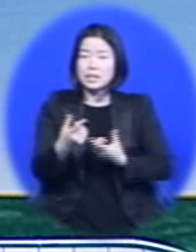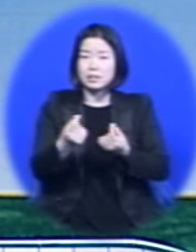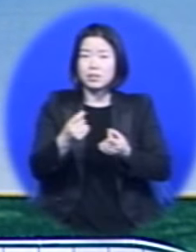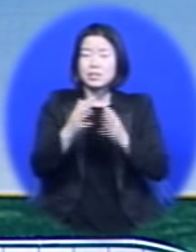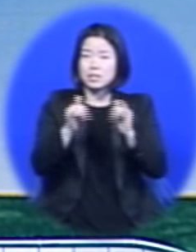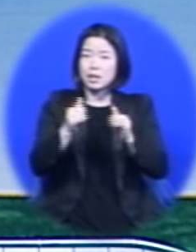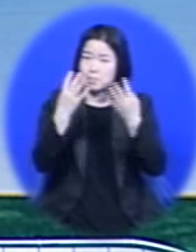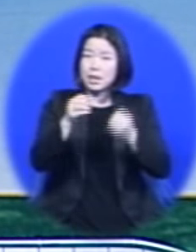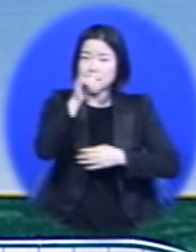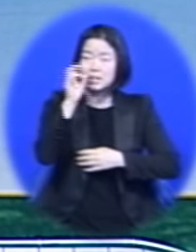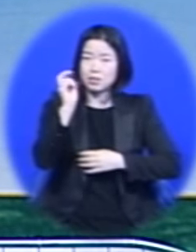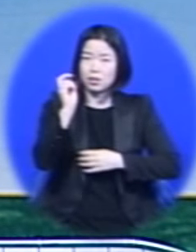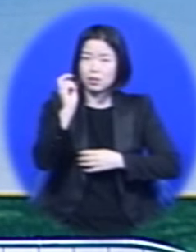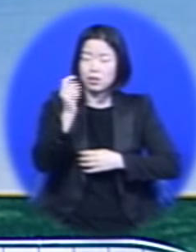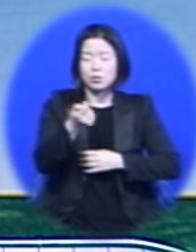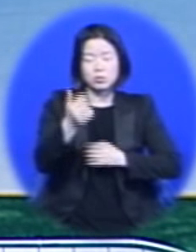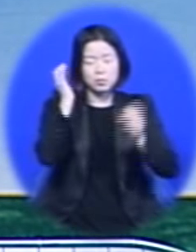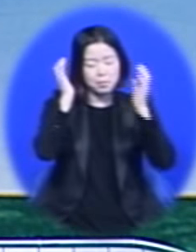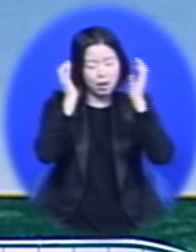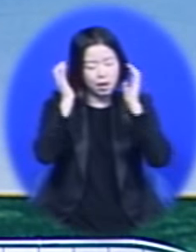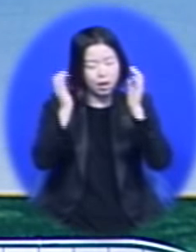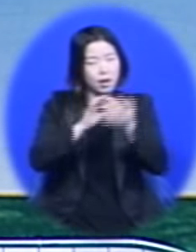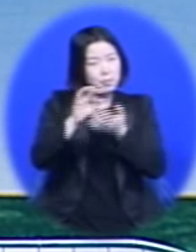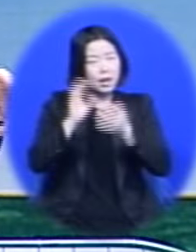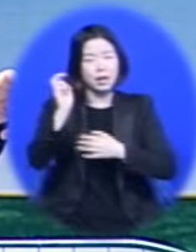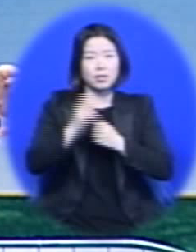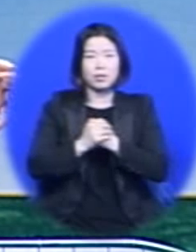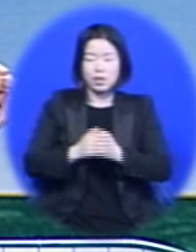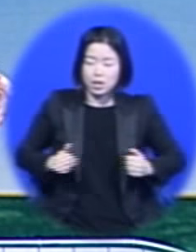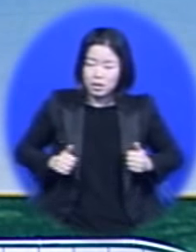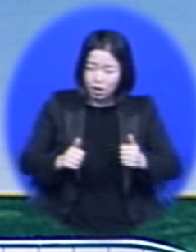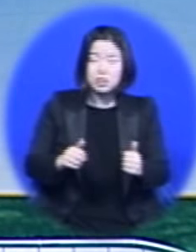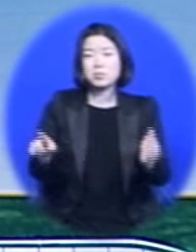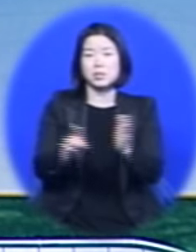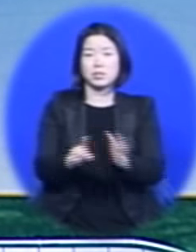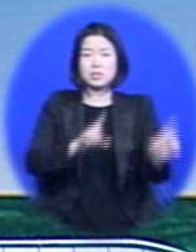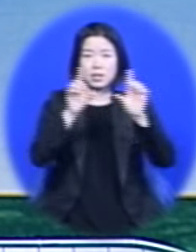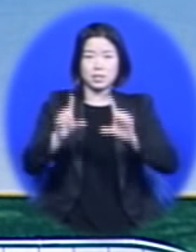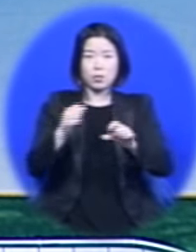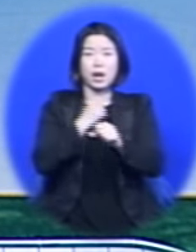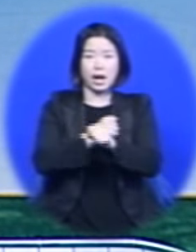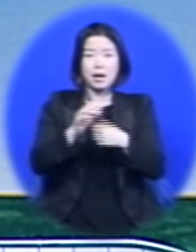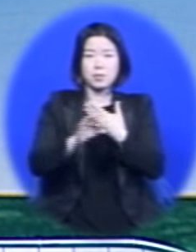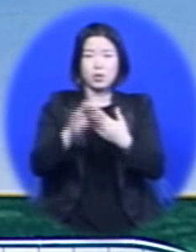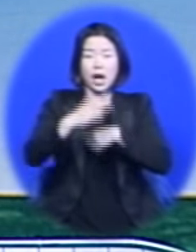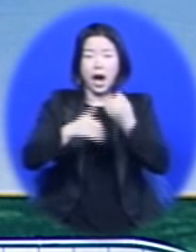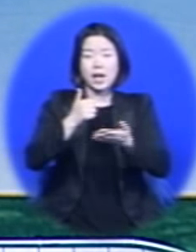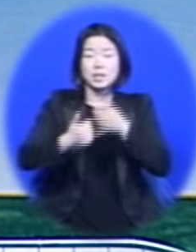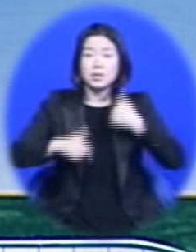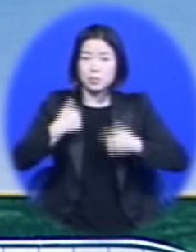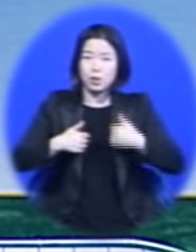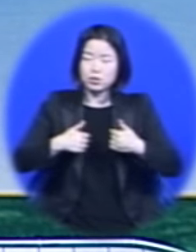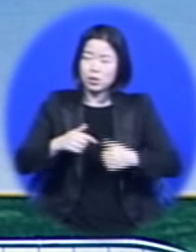많으실 것이고 좀 혼란스러우실 겁니다. 열심히 신앙생활하면 하나님이 기뻐하실 것이다. 그게